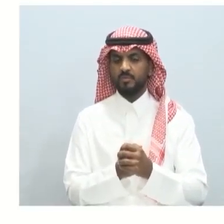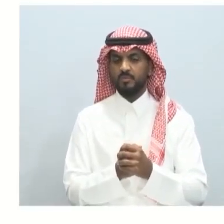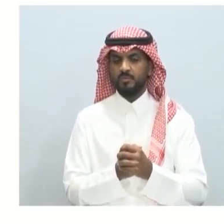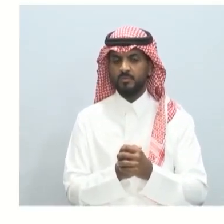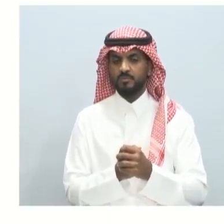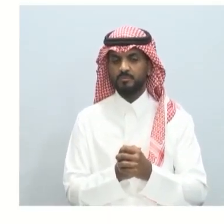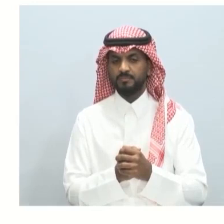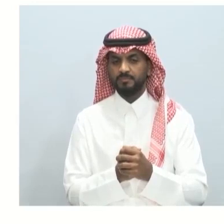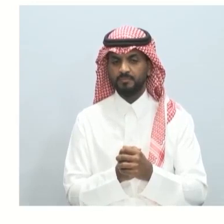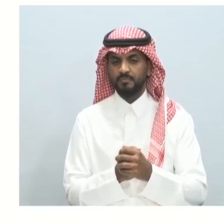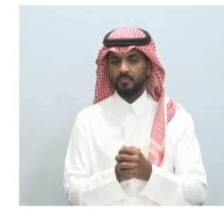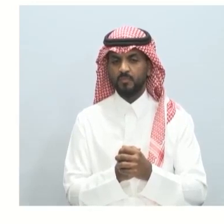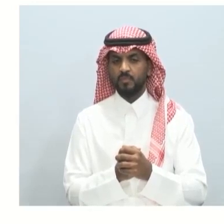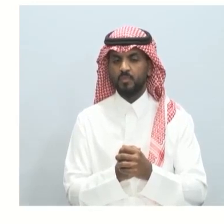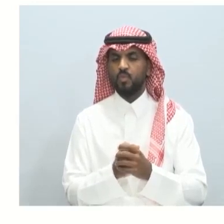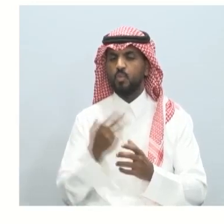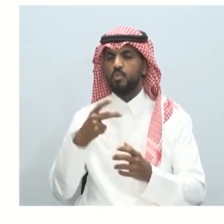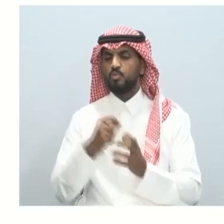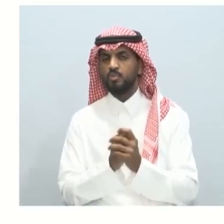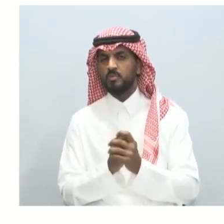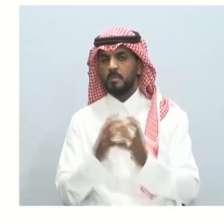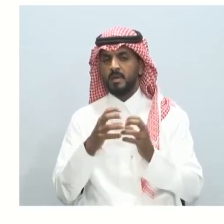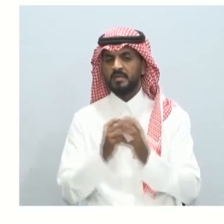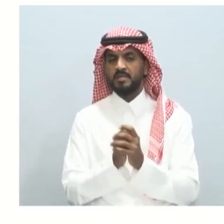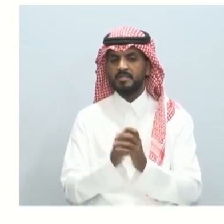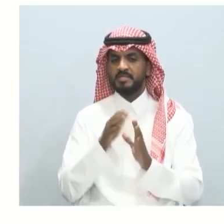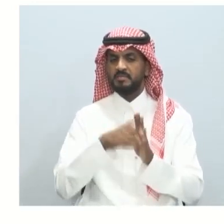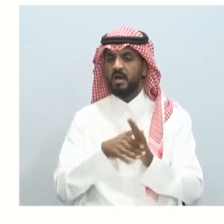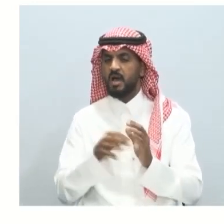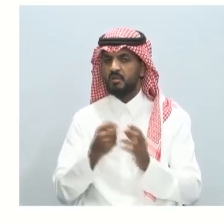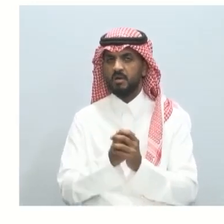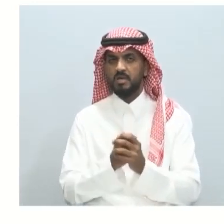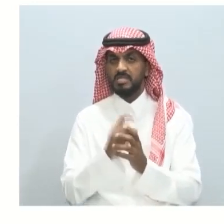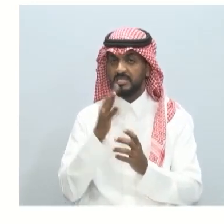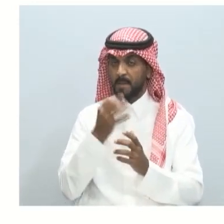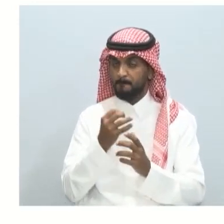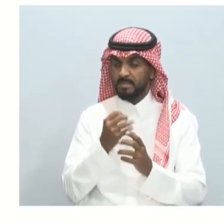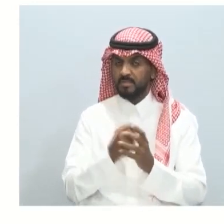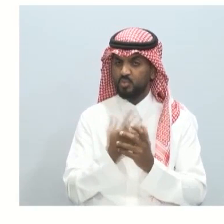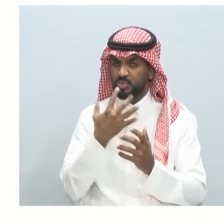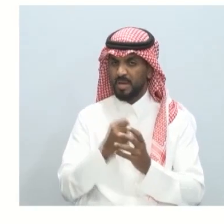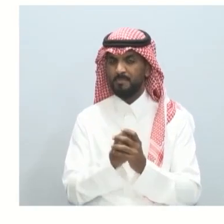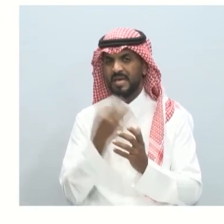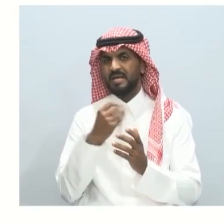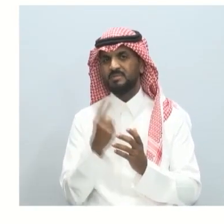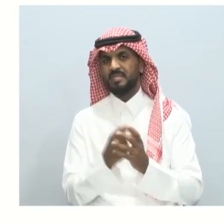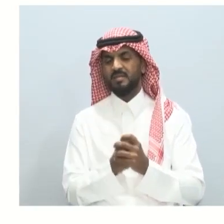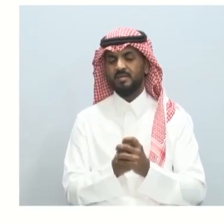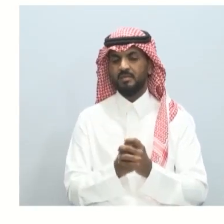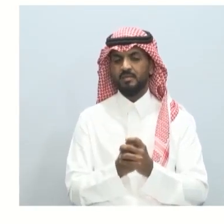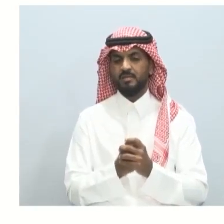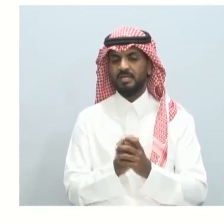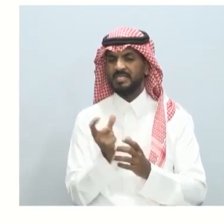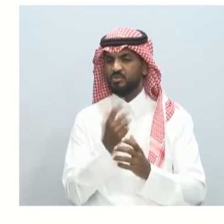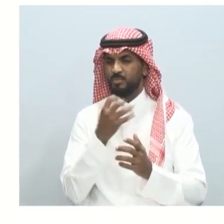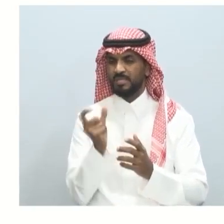صعبه وغريبه ايضا غموض المعنى سمه غالبه في النص السابق ولا يجدي معه القراءه السريعه اذا ليس كل النصوص تستطيع ان تقراها قراءه